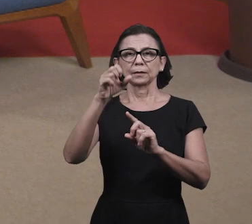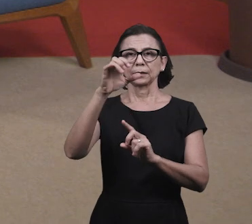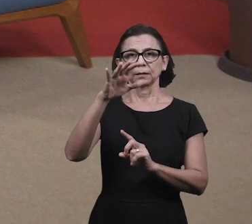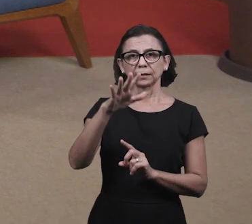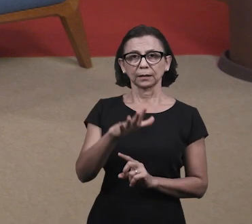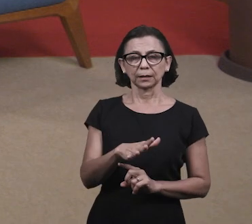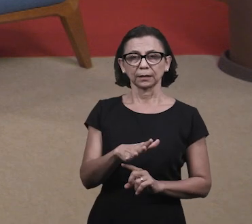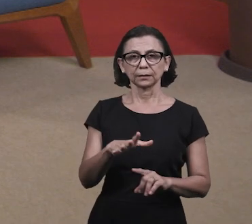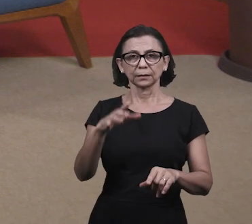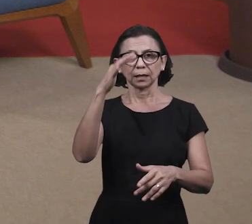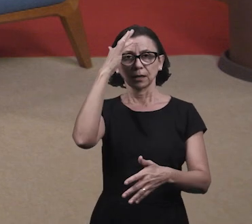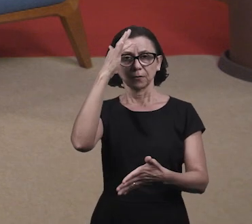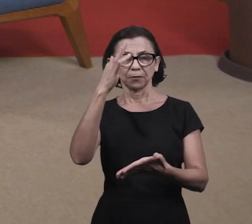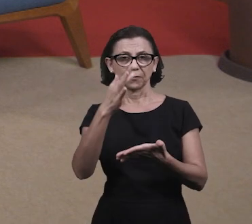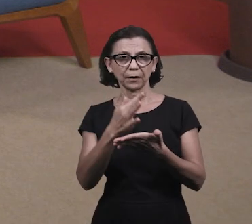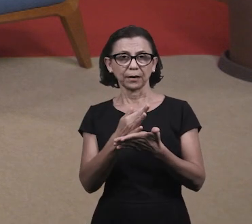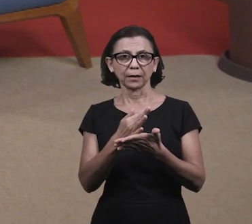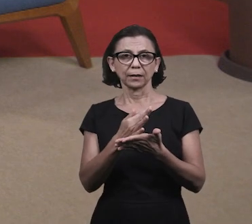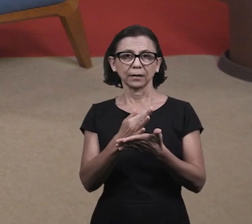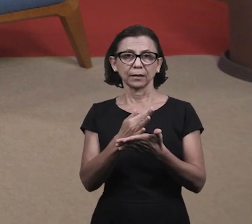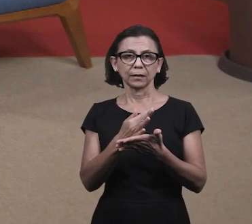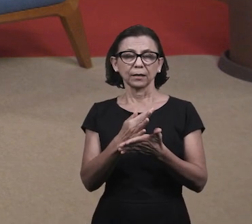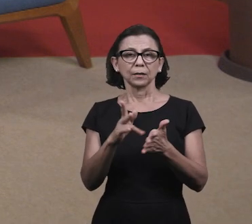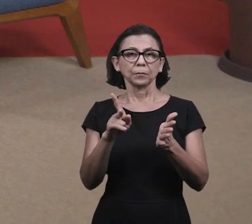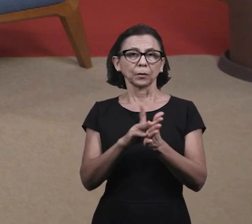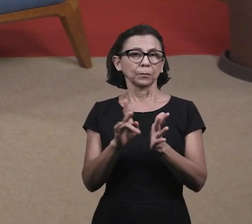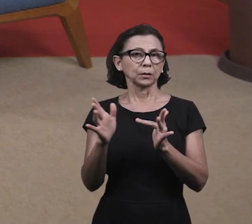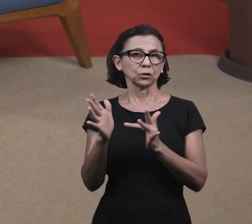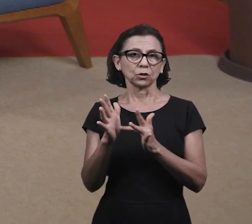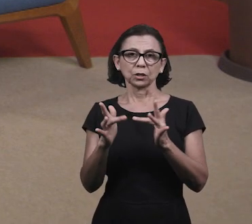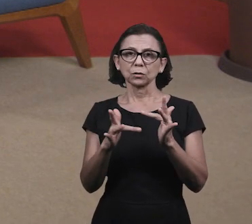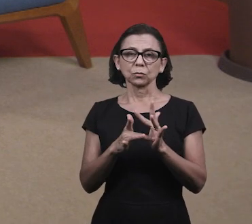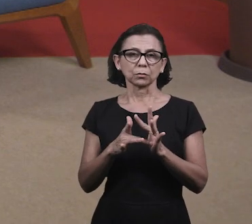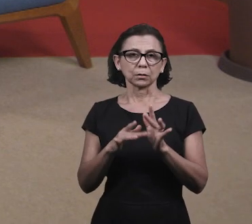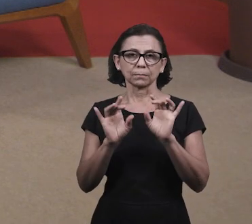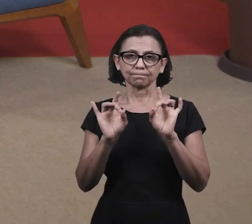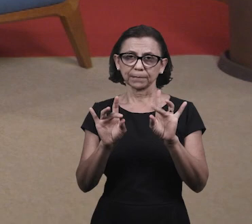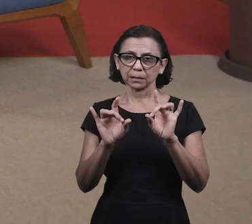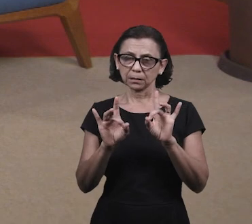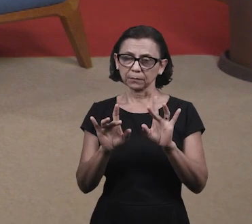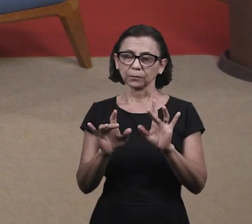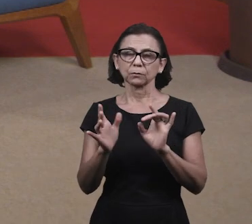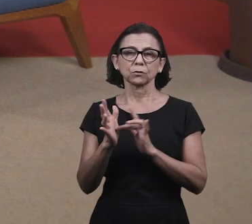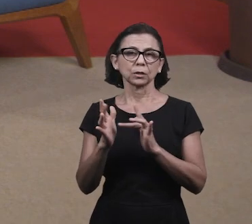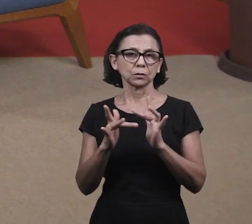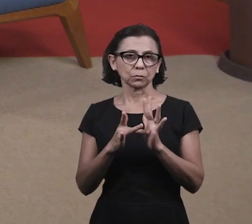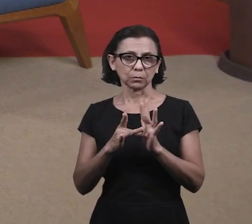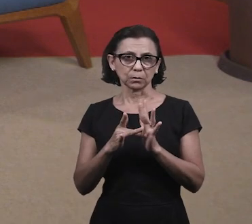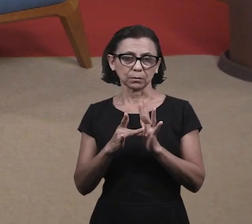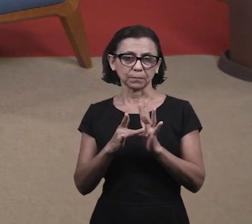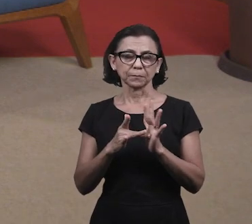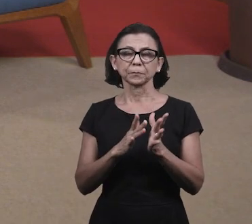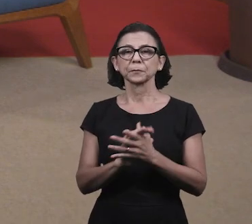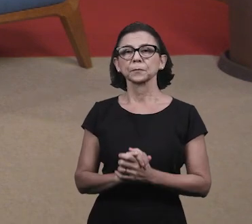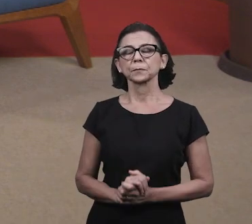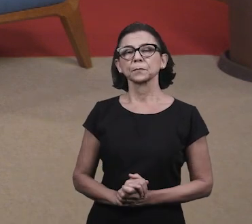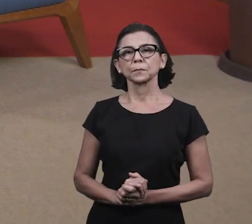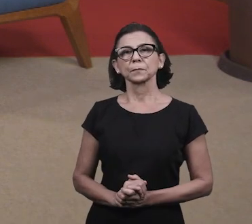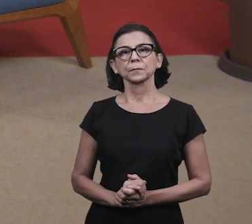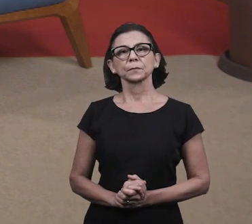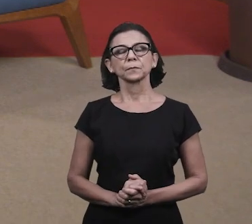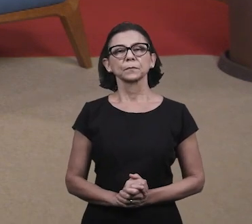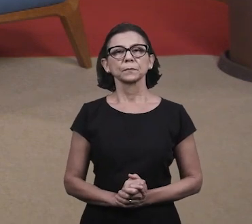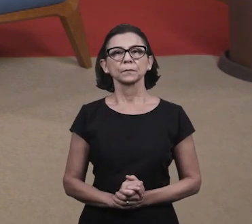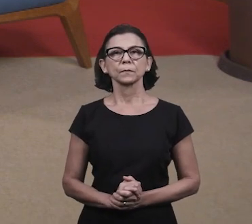de la foi. Donc, l'acte du salut est exclusivement de la souveraineté de Dieu.